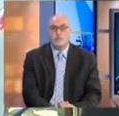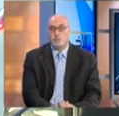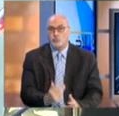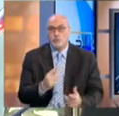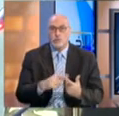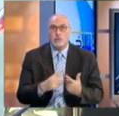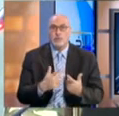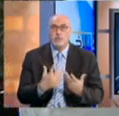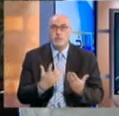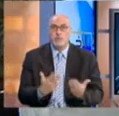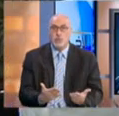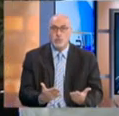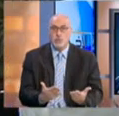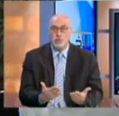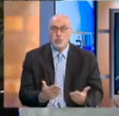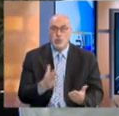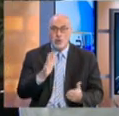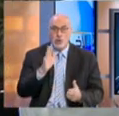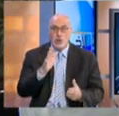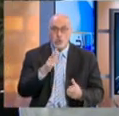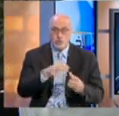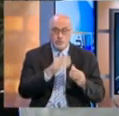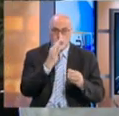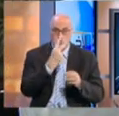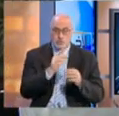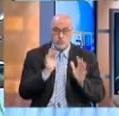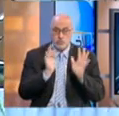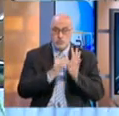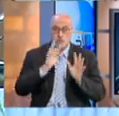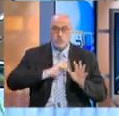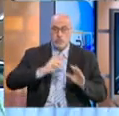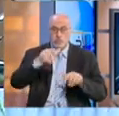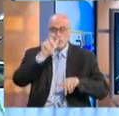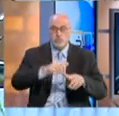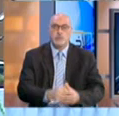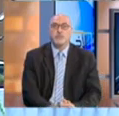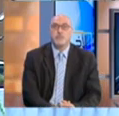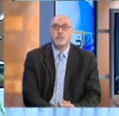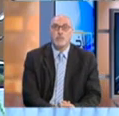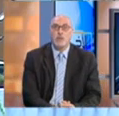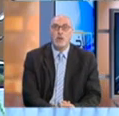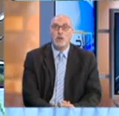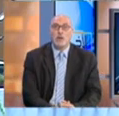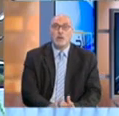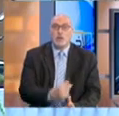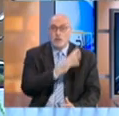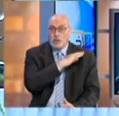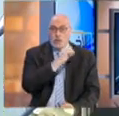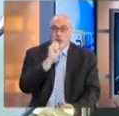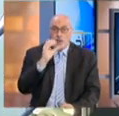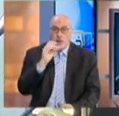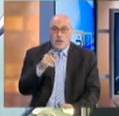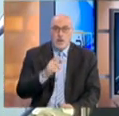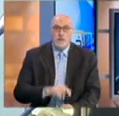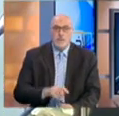تستهدف المساس بأمن المواطنين. السيد الفريق أكد أن اعترافات الإرهابيين